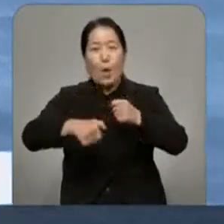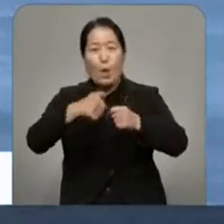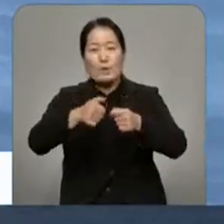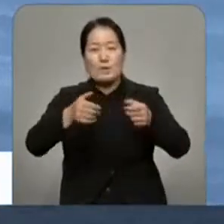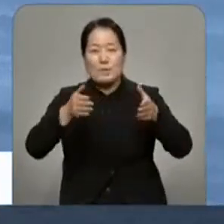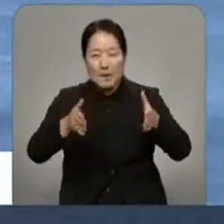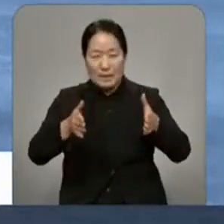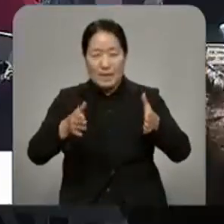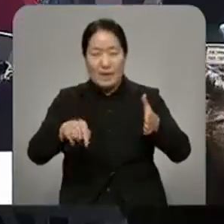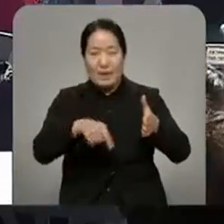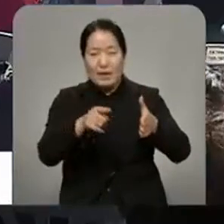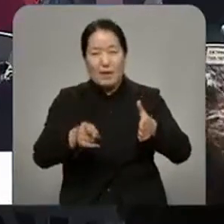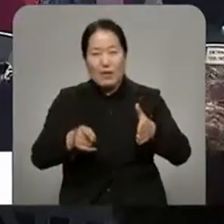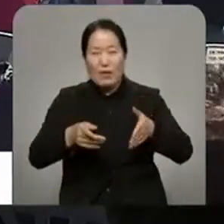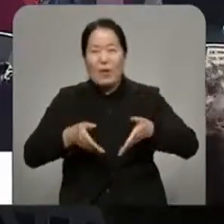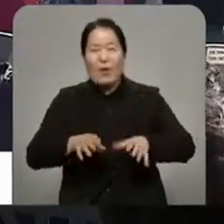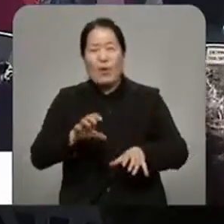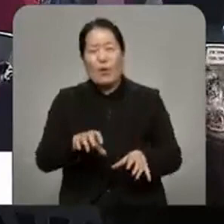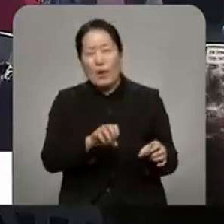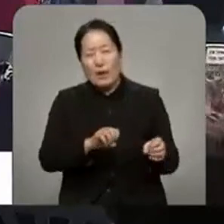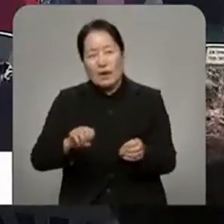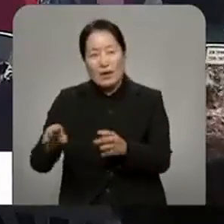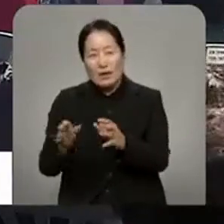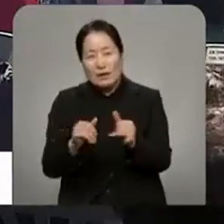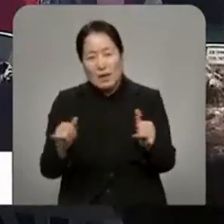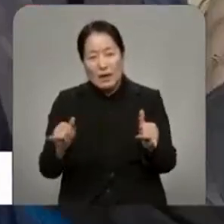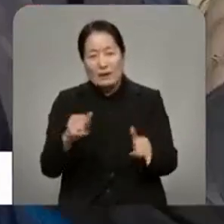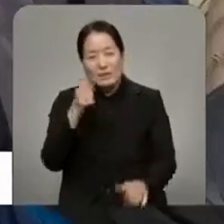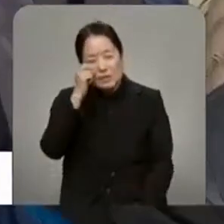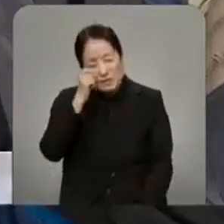지역에 남은 실향민과 주민들의 슬픔과